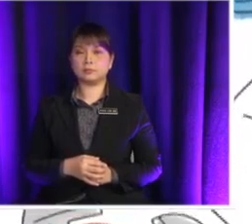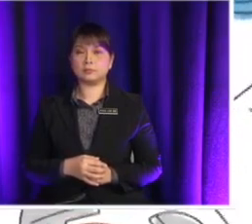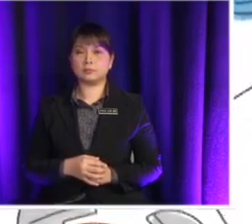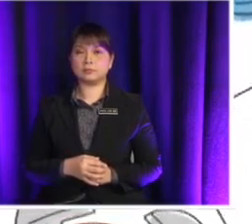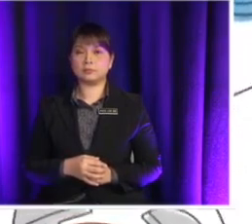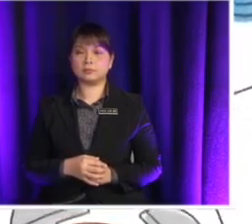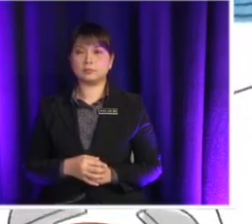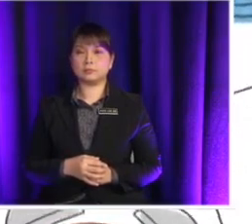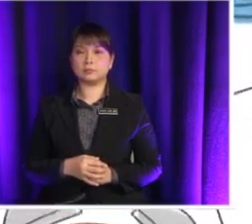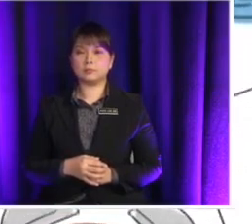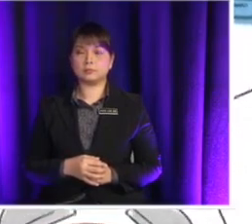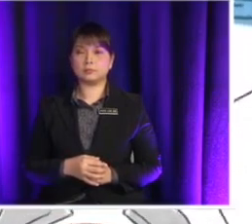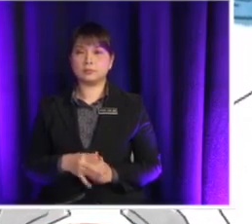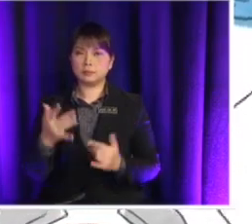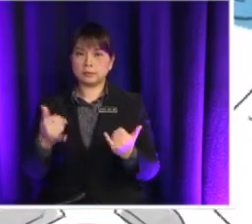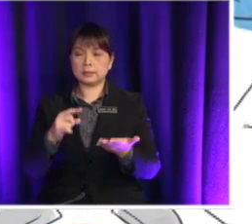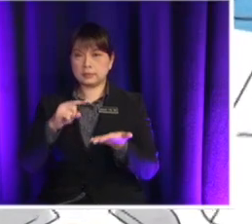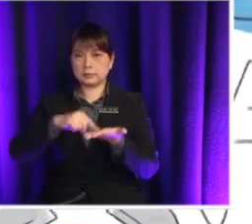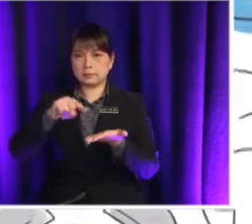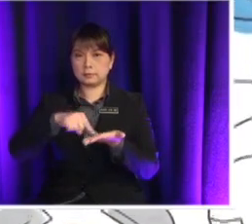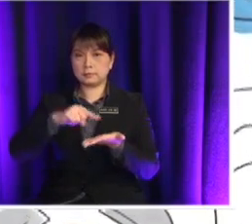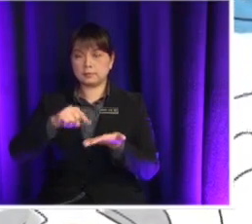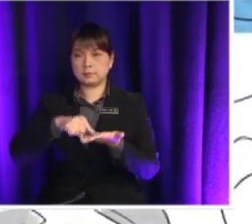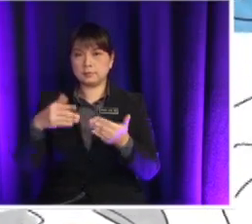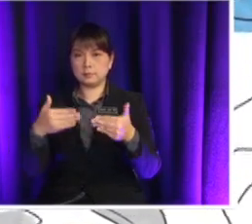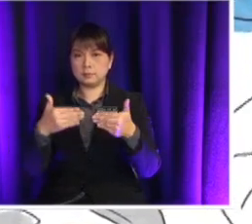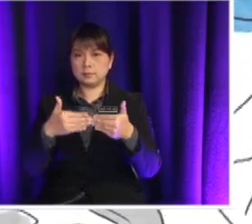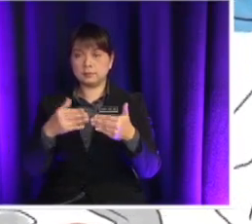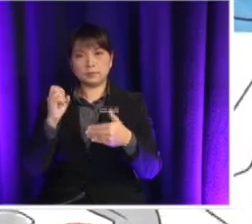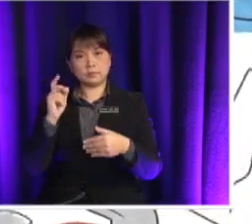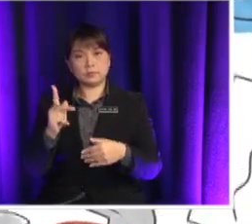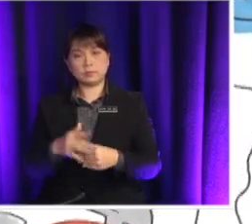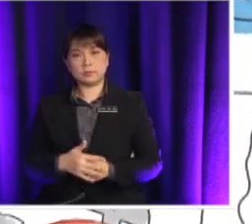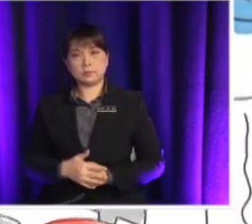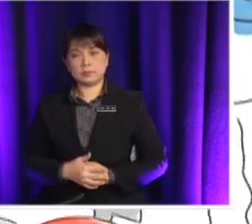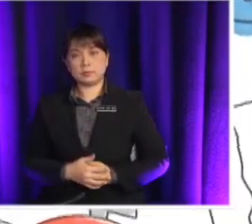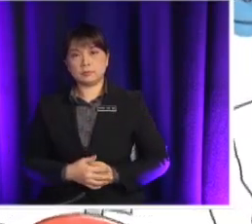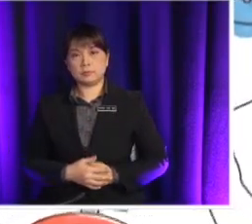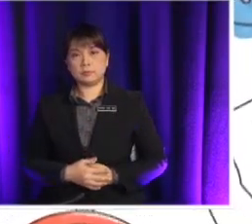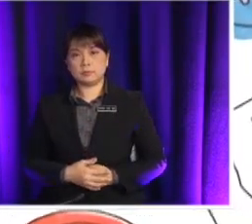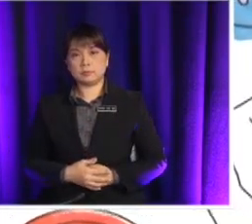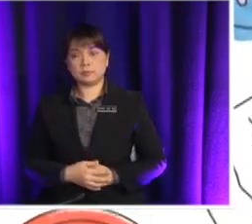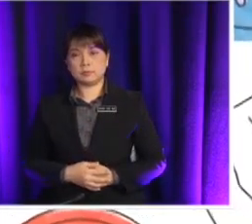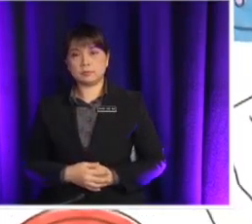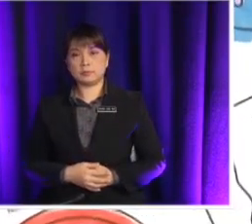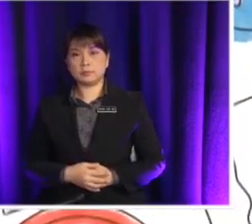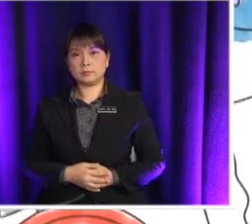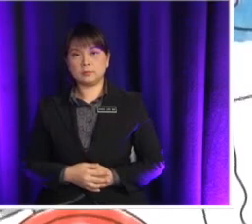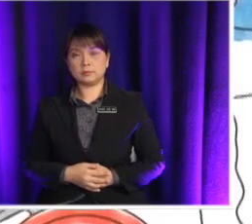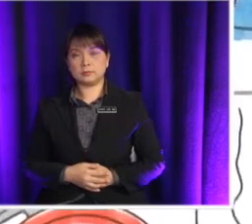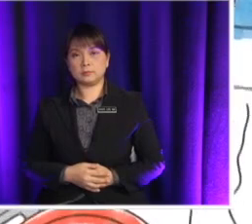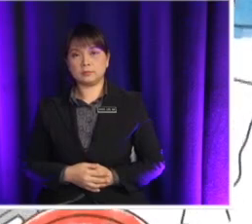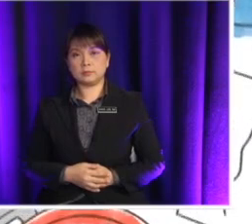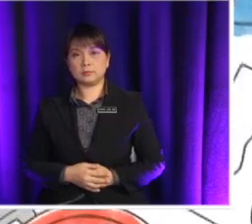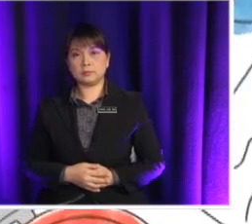untuk pengujian ni tadi, kita semak sambungan kita. Okey. Maknanya cikgu kalau di sini dia terang, maknanya lampu